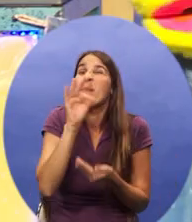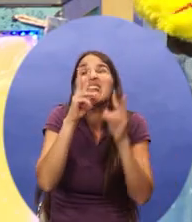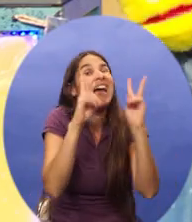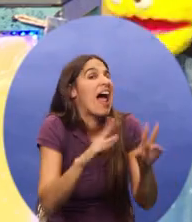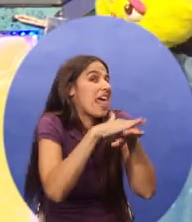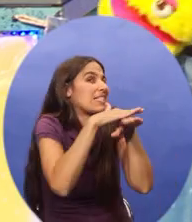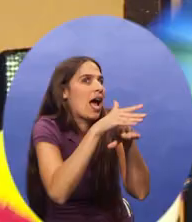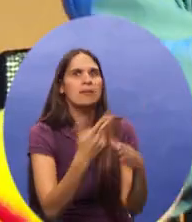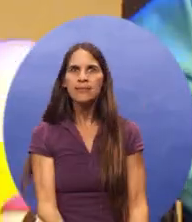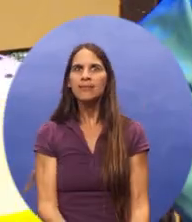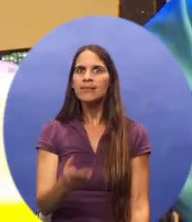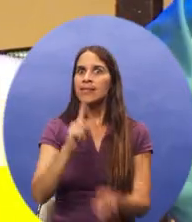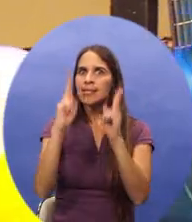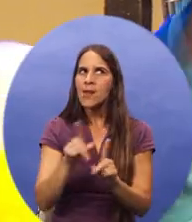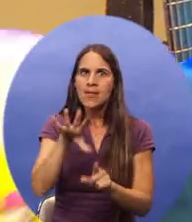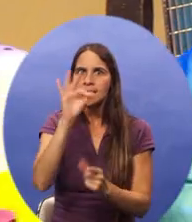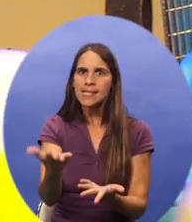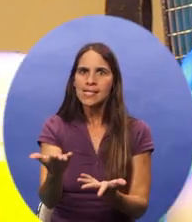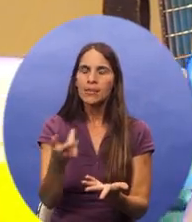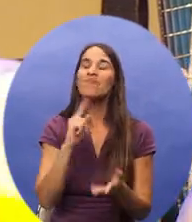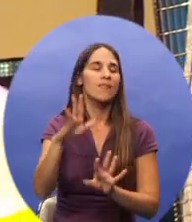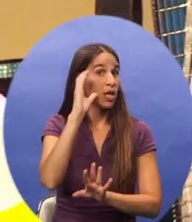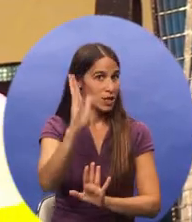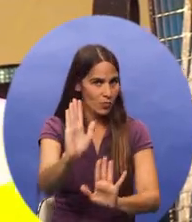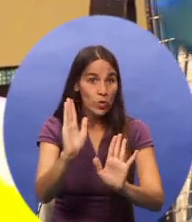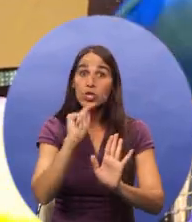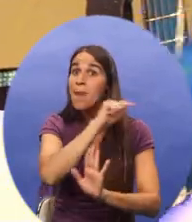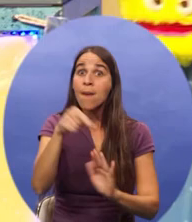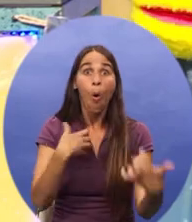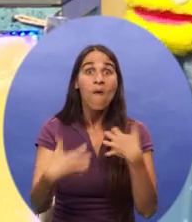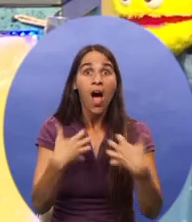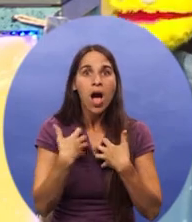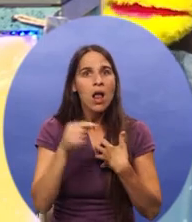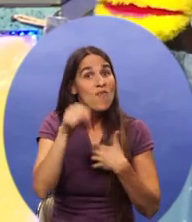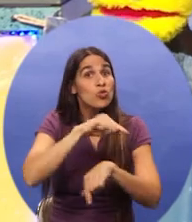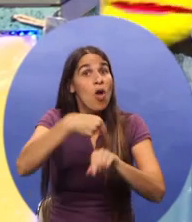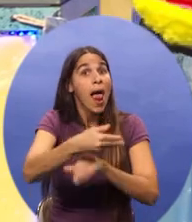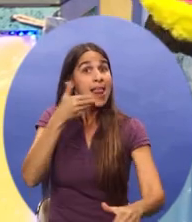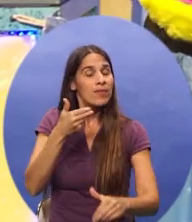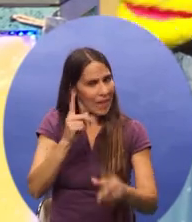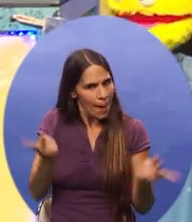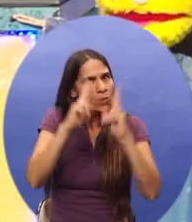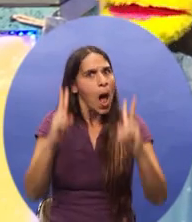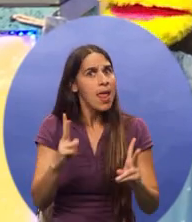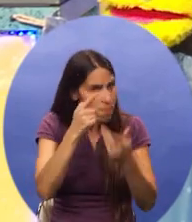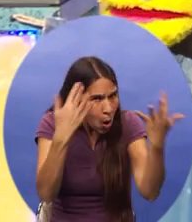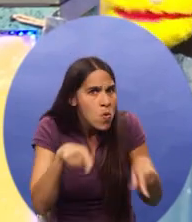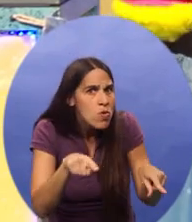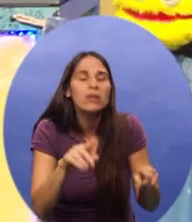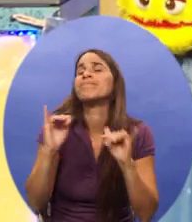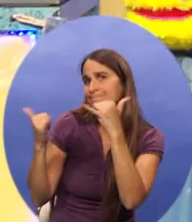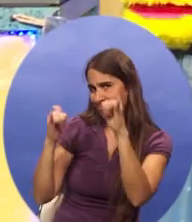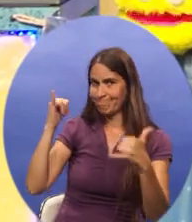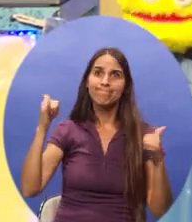סולה סי. סליחה, לא מצאתי חנייה. מה שצריך להיות, לא מצאת חנייה? להכעתי, תקשיבו לי טוב. כשאתם באים להופעה, תבואו שעה קודם ותחפשו